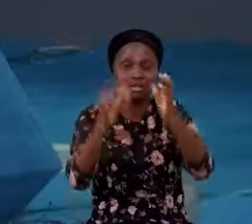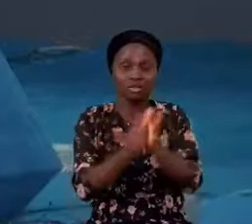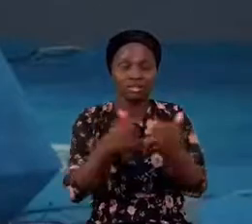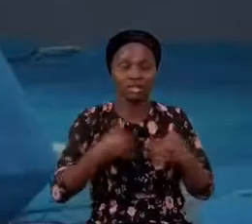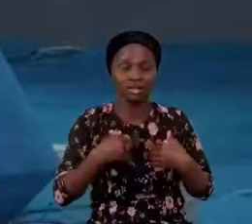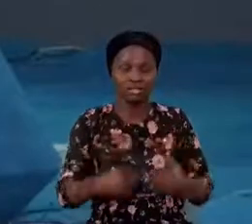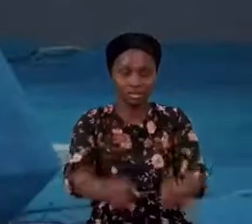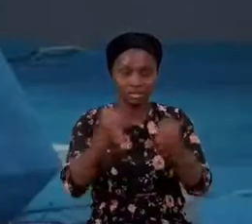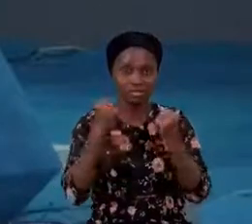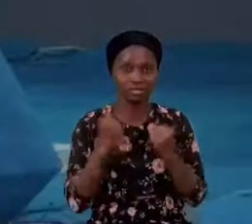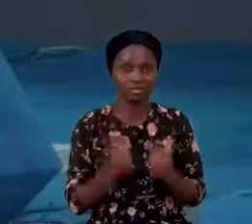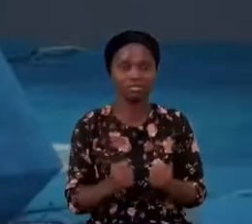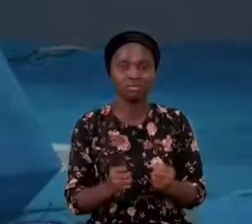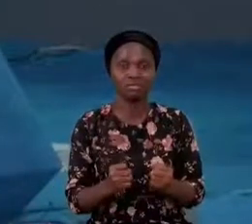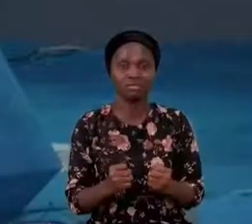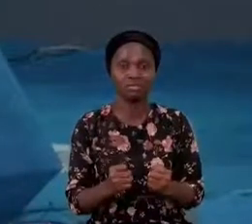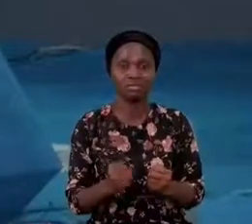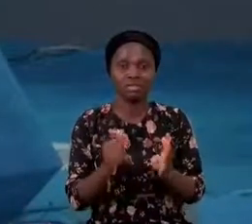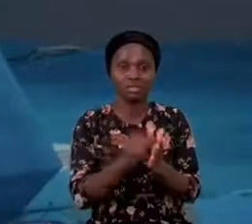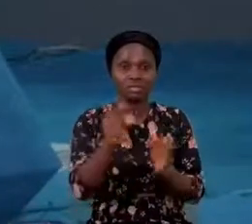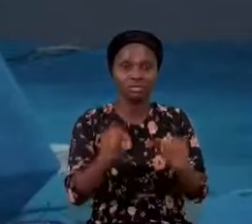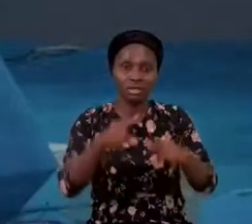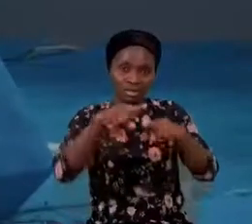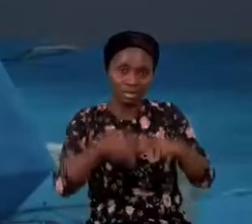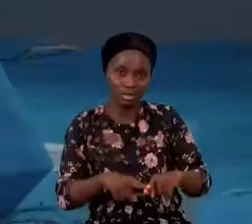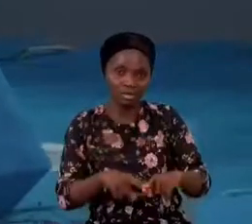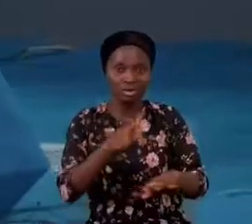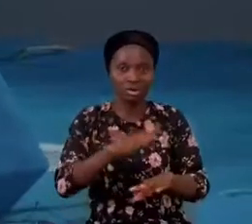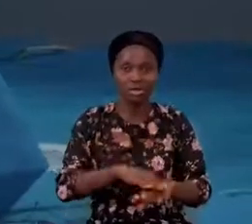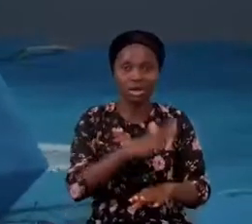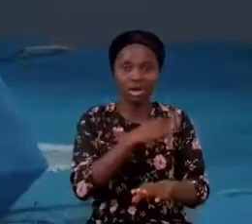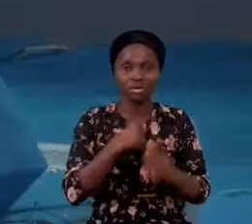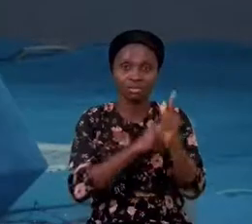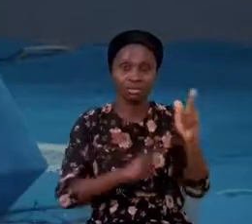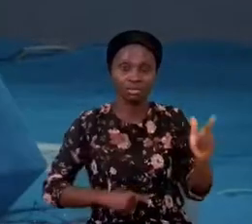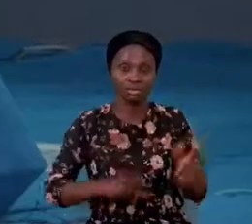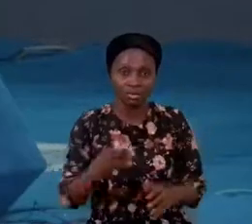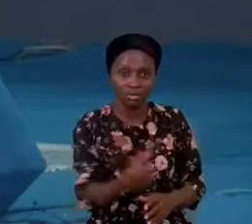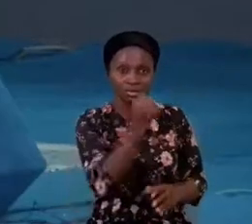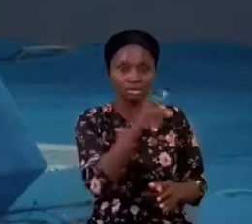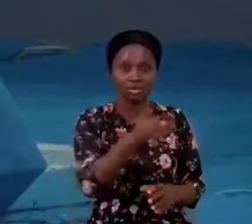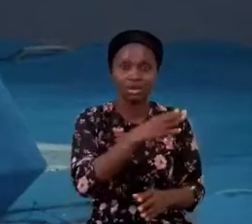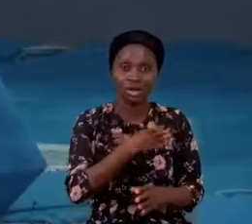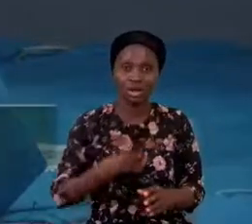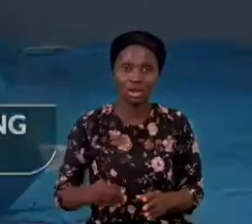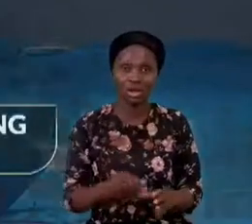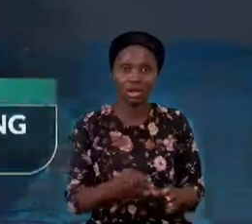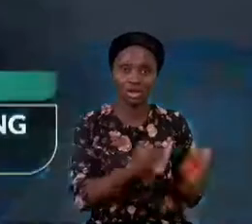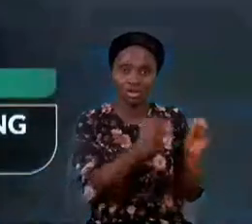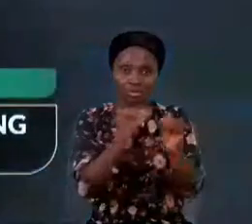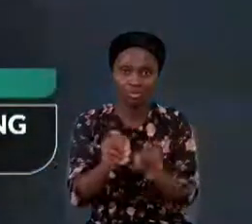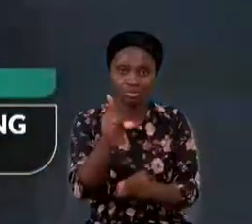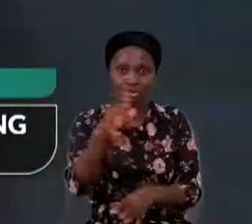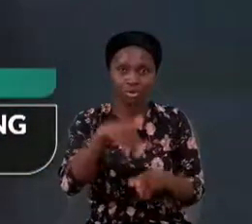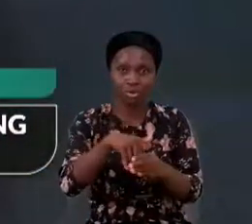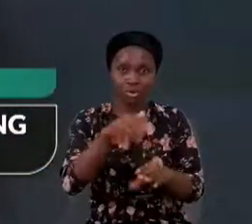sur cette échelle, élevé, donc hissé sur l'échelle de l'excellence. Troisième point,